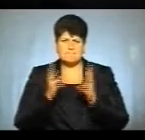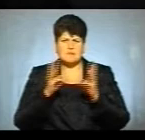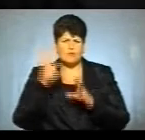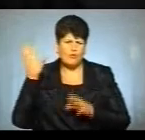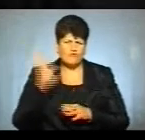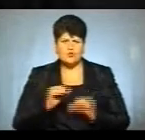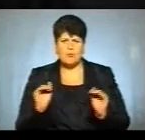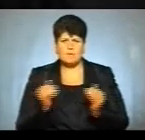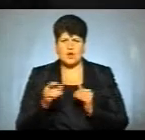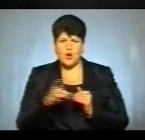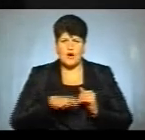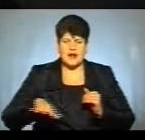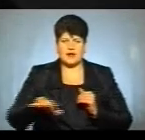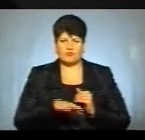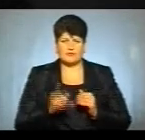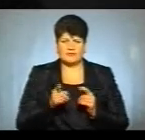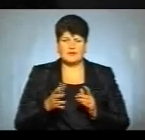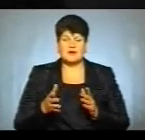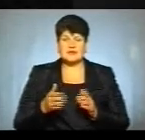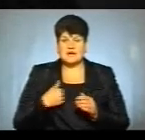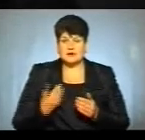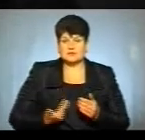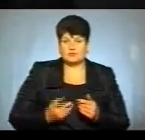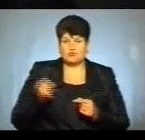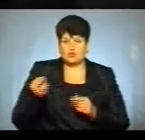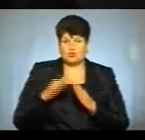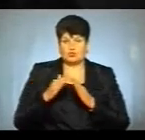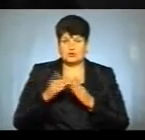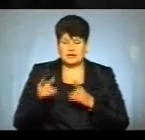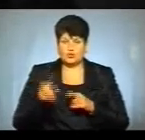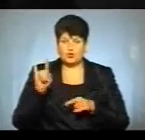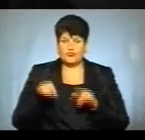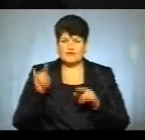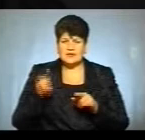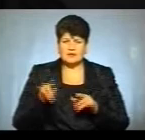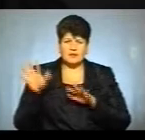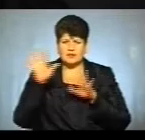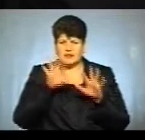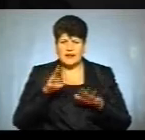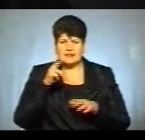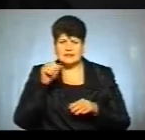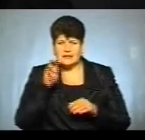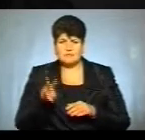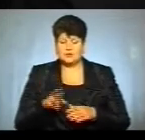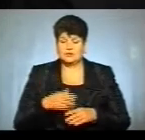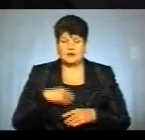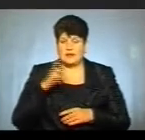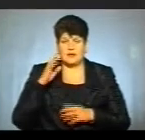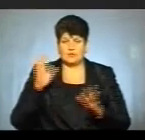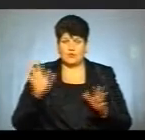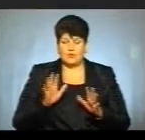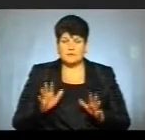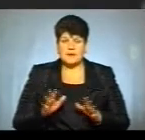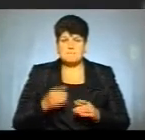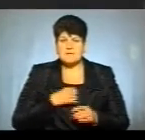всьому мікрорайоні, а не те, що там. Я от живу у цьому будинку, вікна йде такий туман, дим, що не дай Бог. Приватні